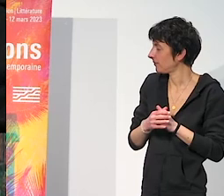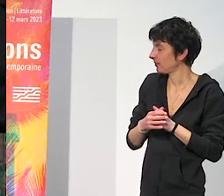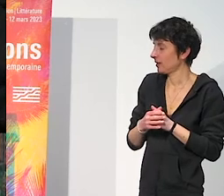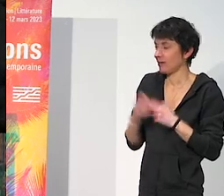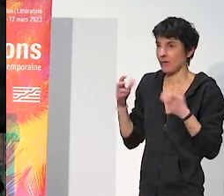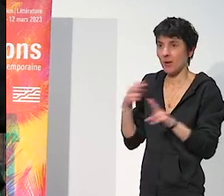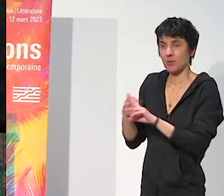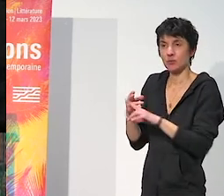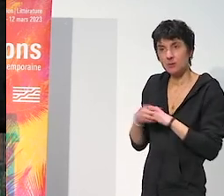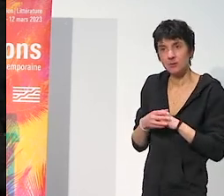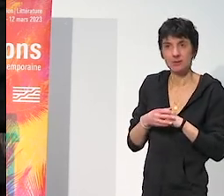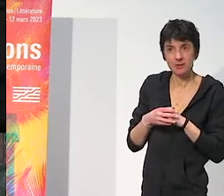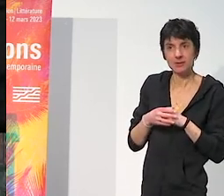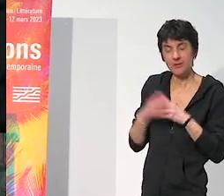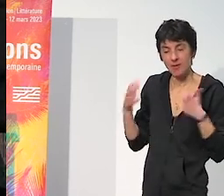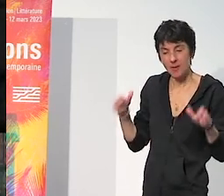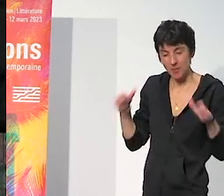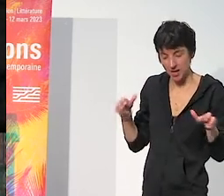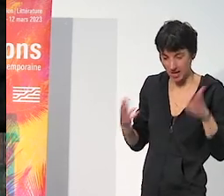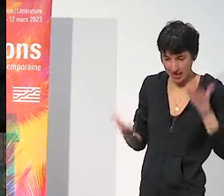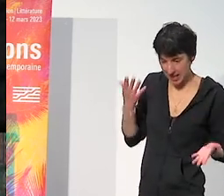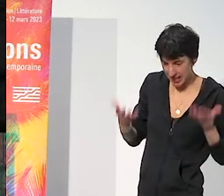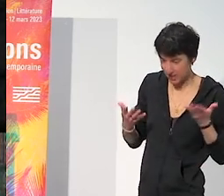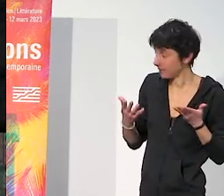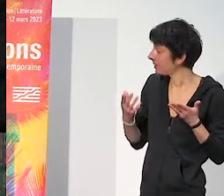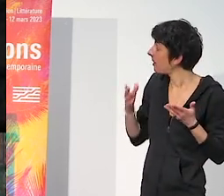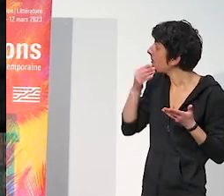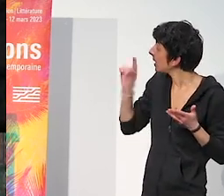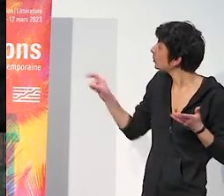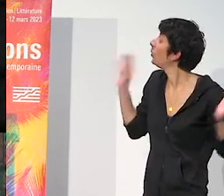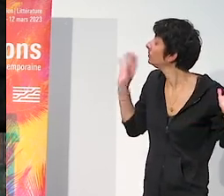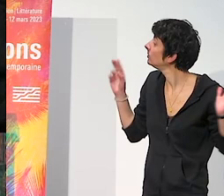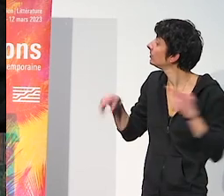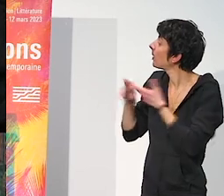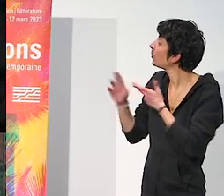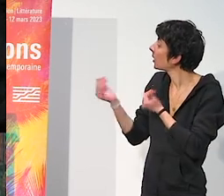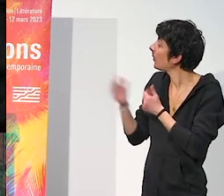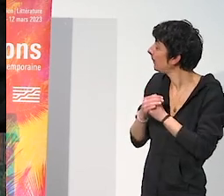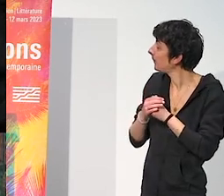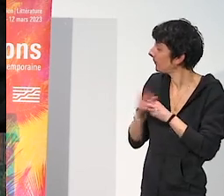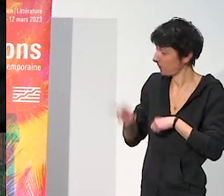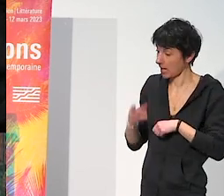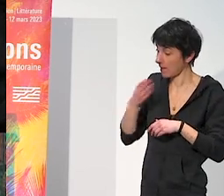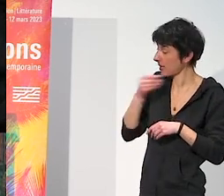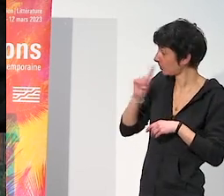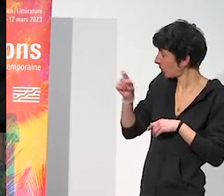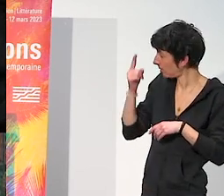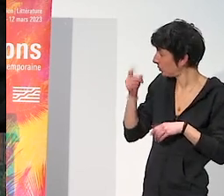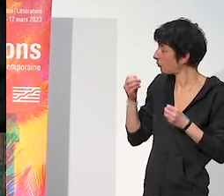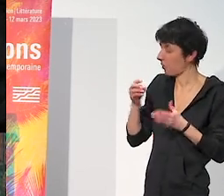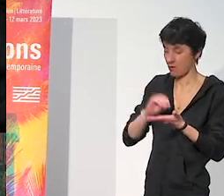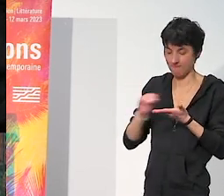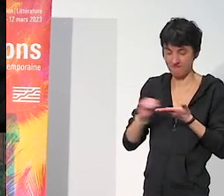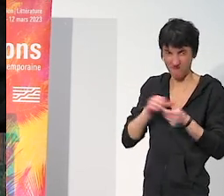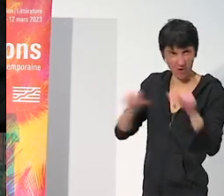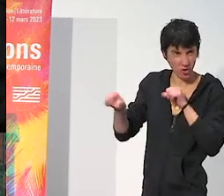répondre. J'ai beaucoup hésité. Je trouve que c'est une très très belle question. Ouais, c'est une très belle question parce que c'est vrai que souvent on se venge en fait. Oui, oui, je